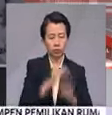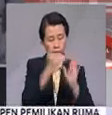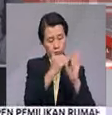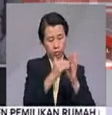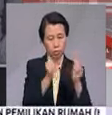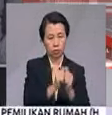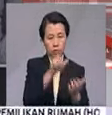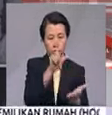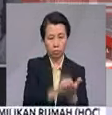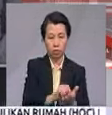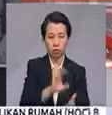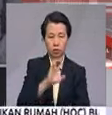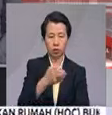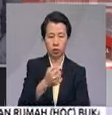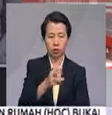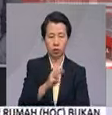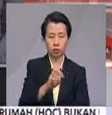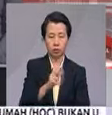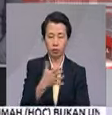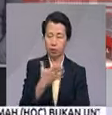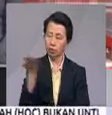bersama wartawan Chamimi Saripan.